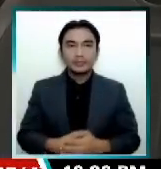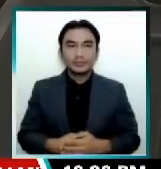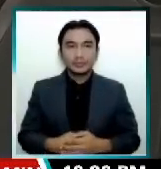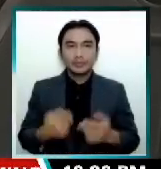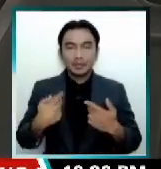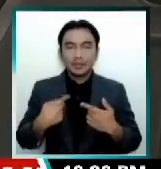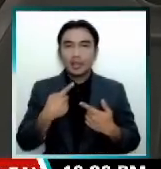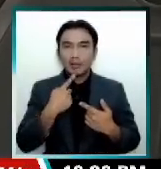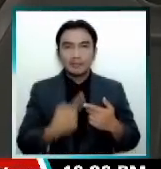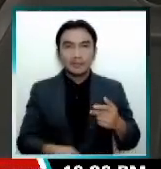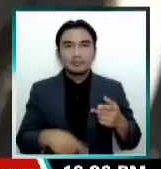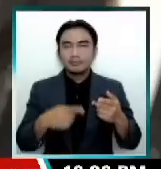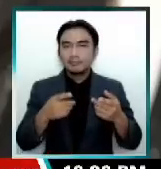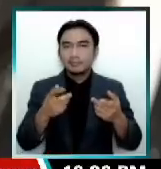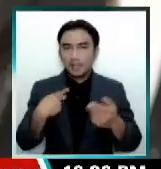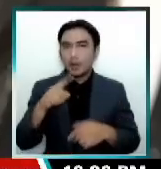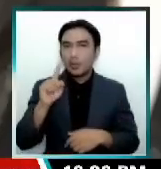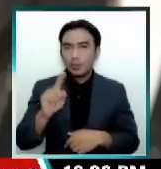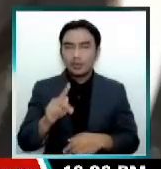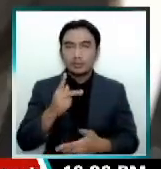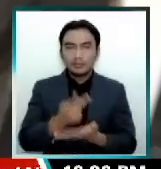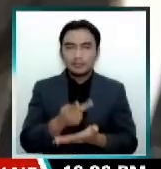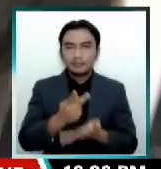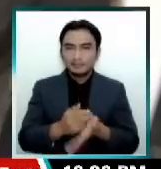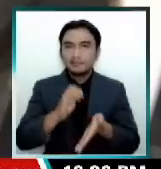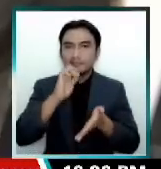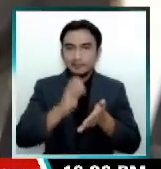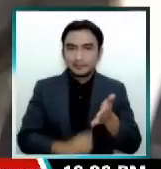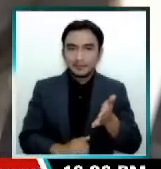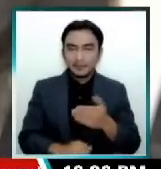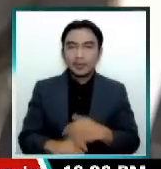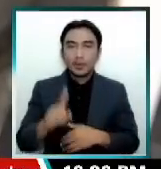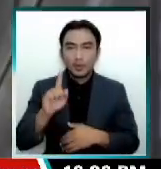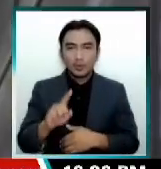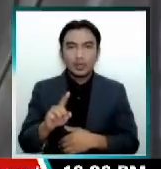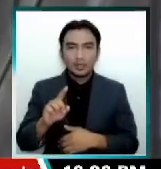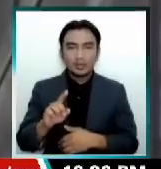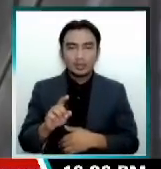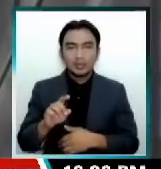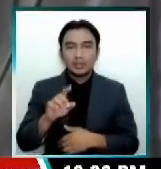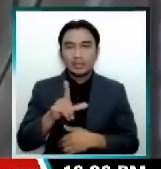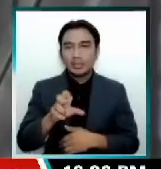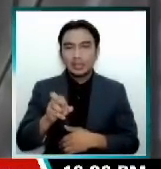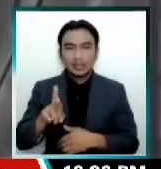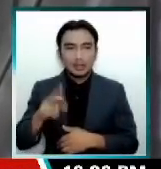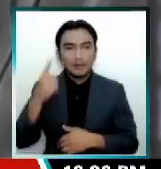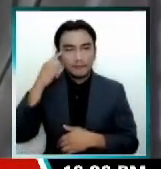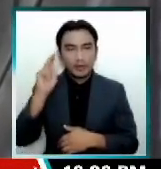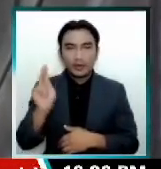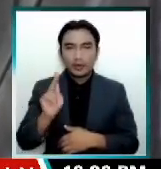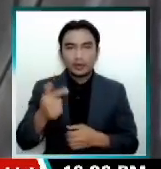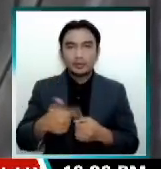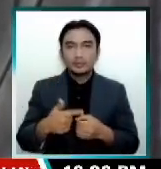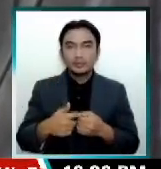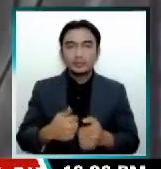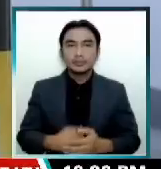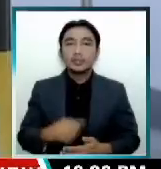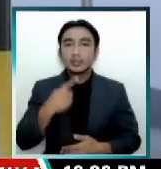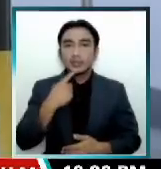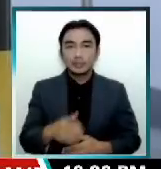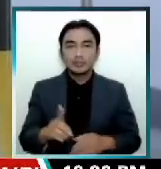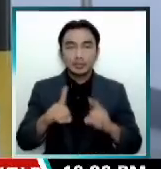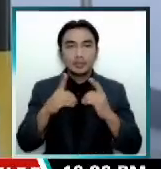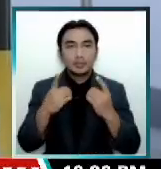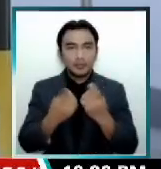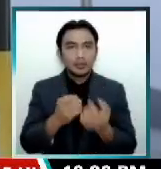Bureau, mahigit piso ang posibleng tapyas sa kada litro ng kerosene. Nauna nang sinabi ng Department of Energy na ilan sa